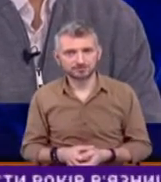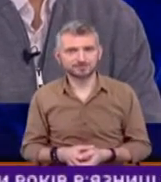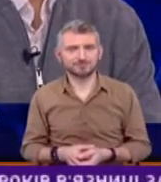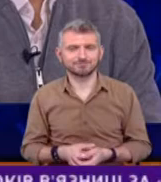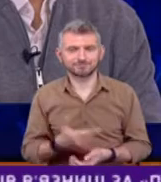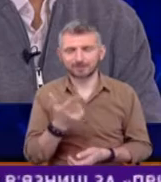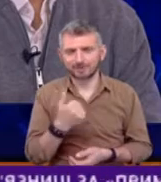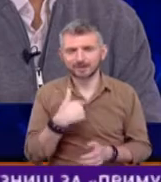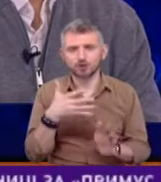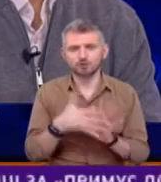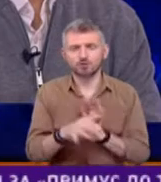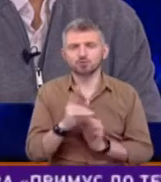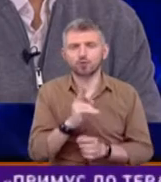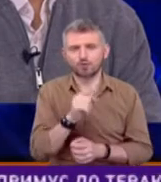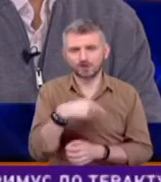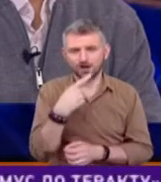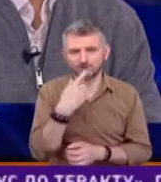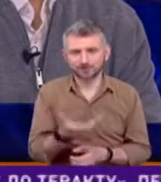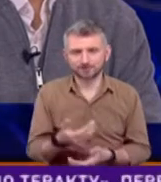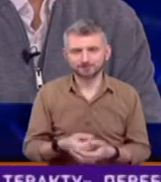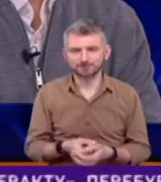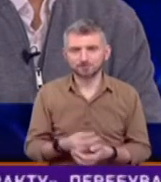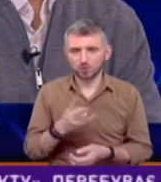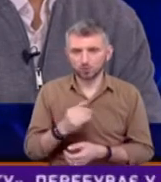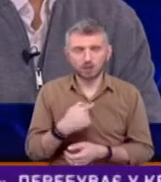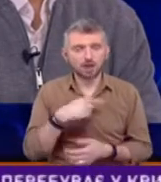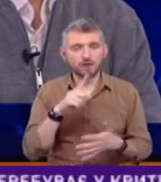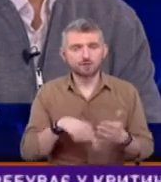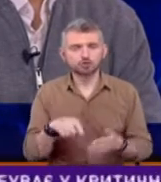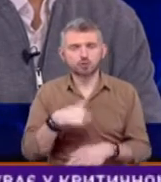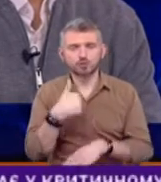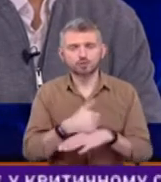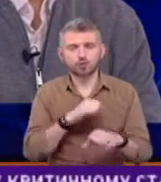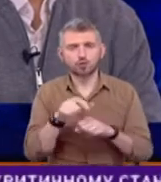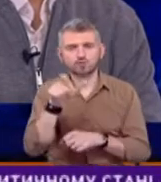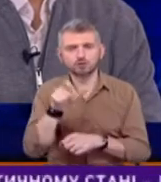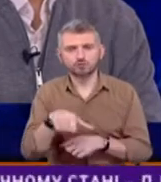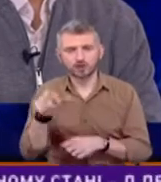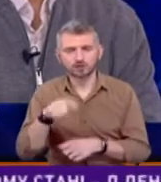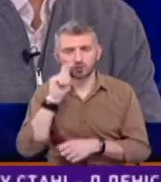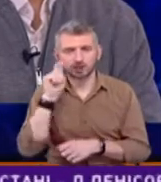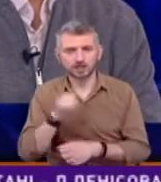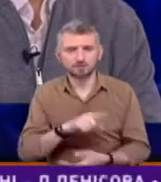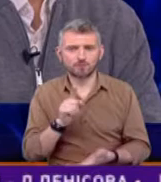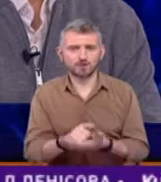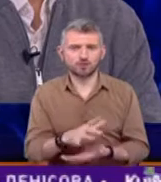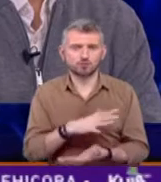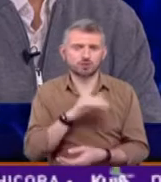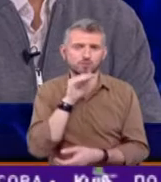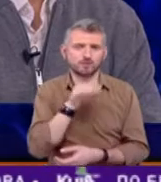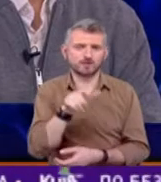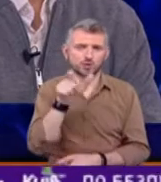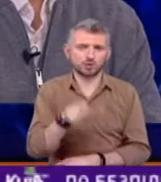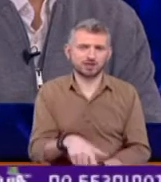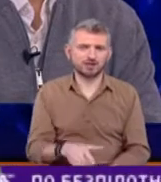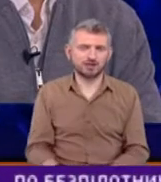Да. Я розумію, про кого ви кажете, ну, так але я вірю, що головнокомандувачем України повинна бути професійна